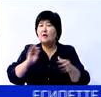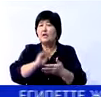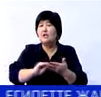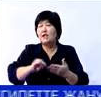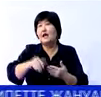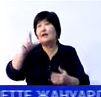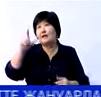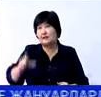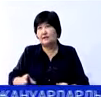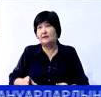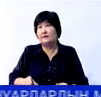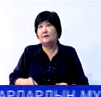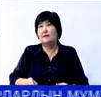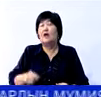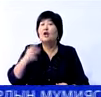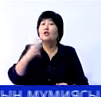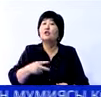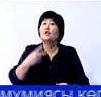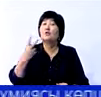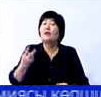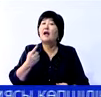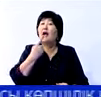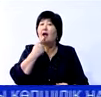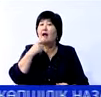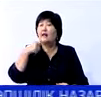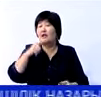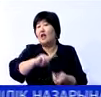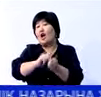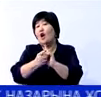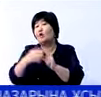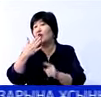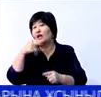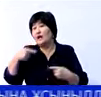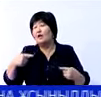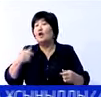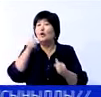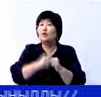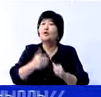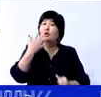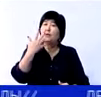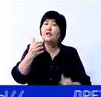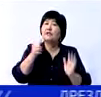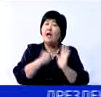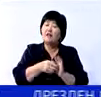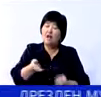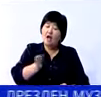жазған кісі, 22 тілге аударылған. Күнде-күнде